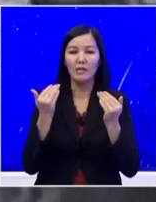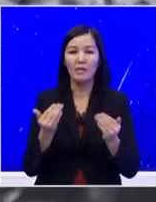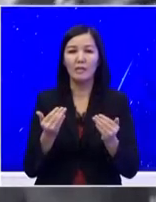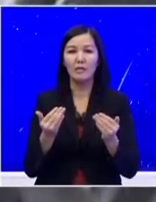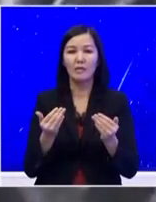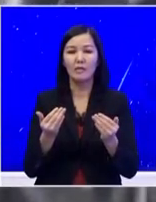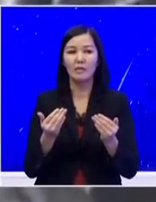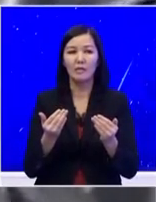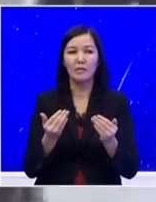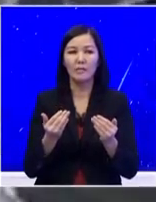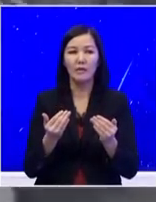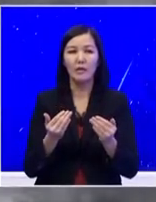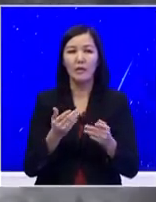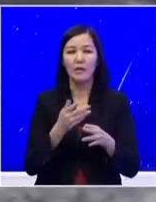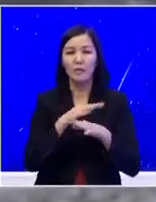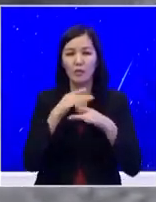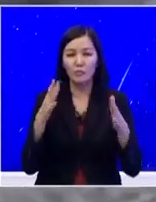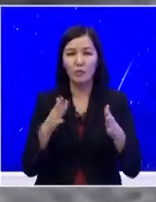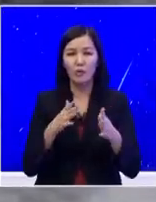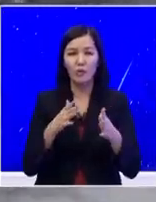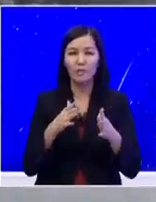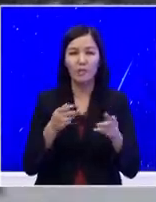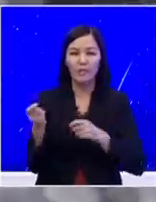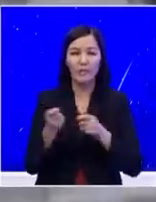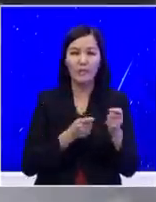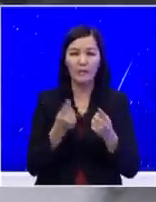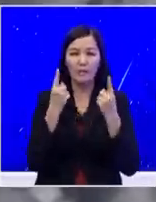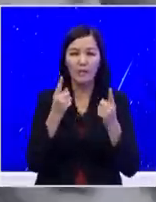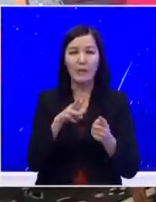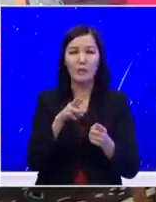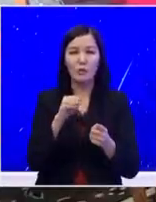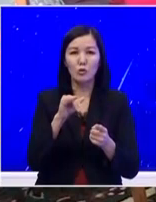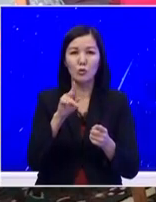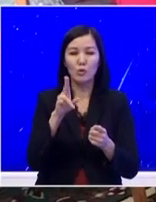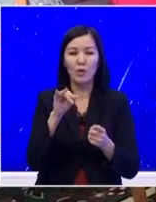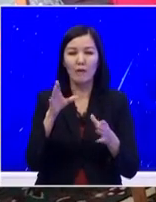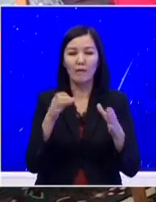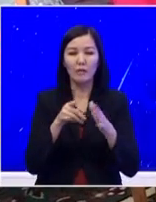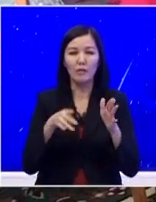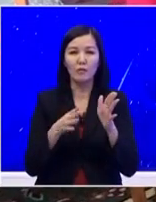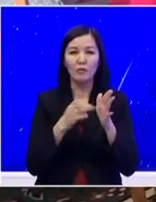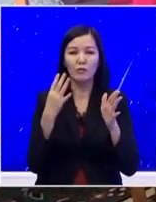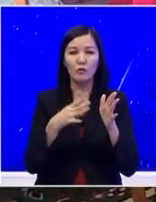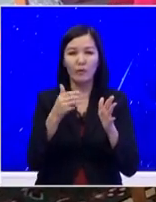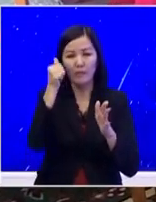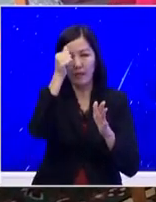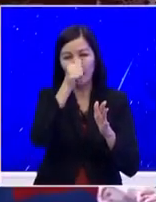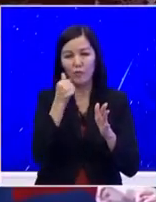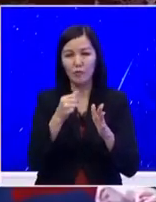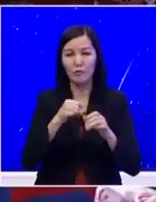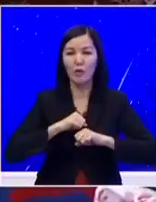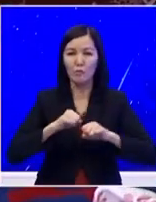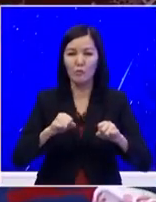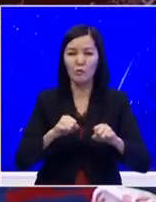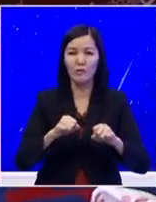Ахметчинова в ожесточенном сражении на Орловском фронте под командованием знаменитого маршала Жукова. В 1945 году за проявленный героизм и мужество